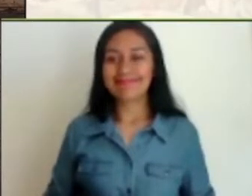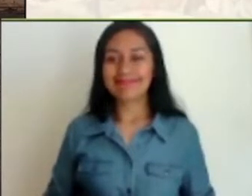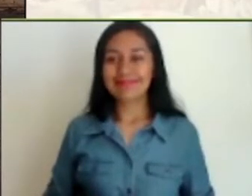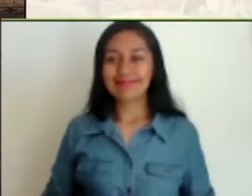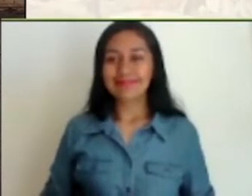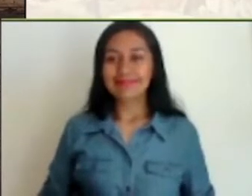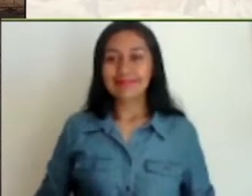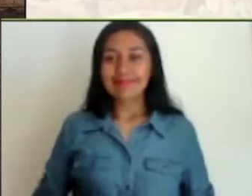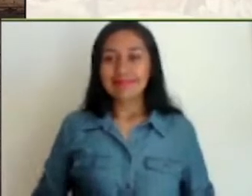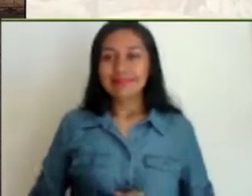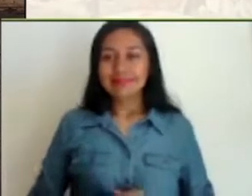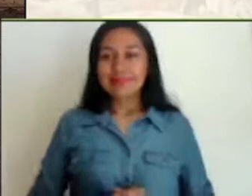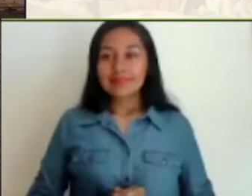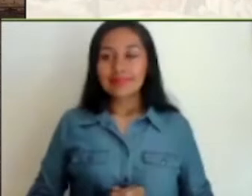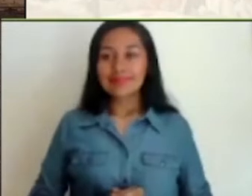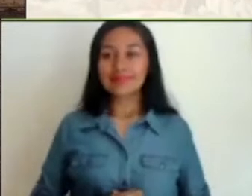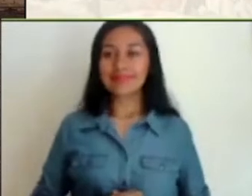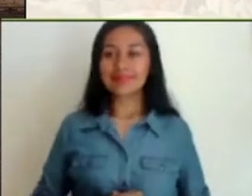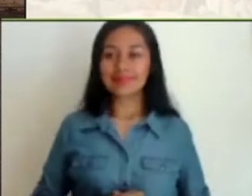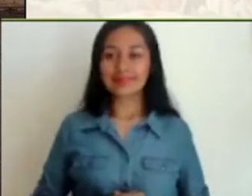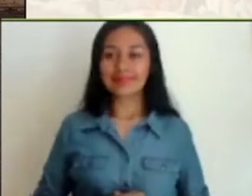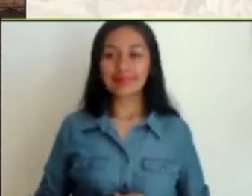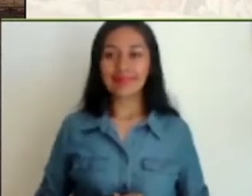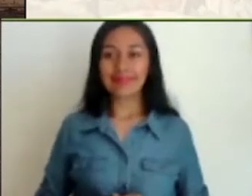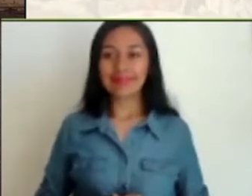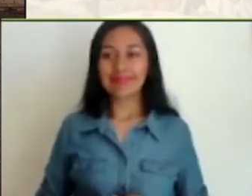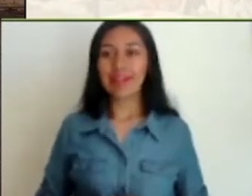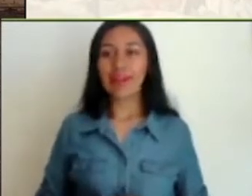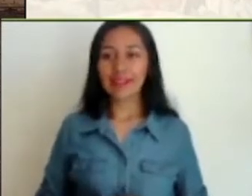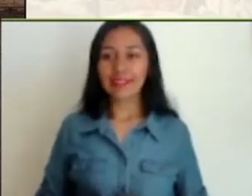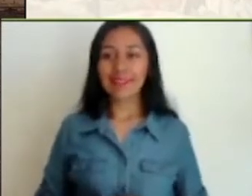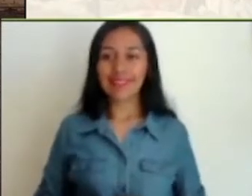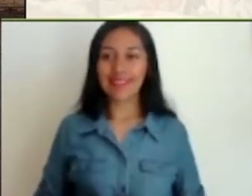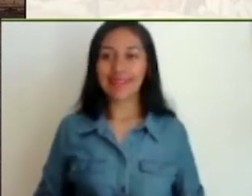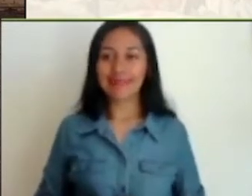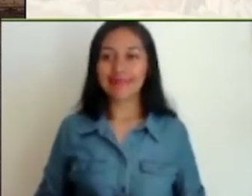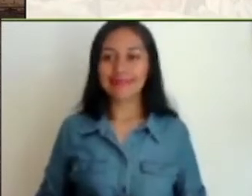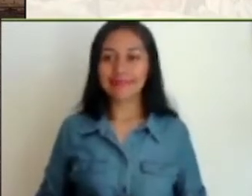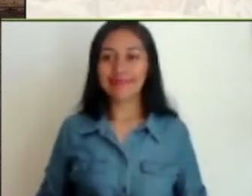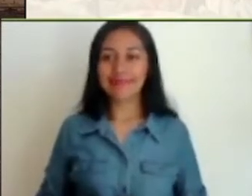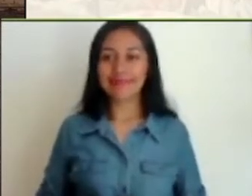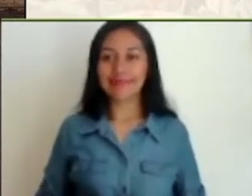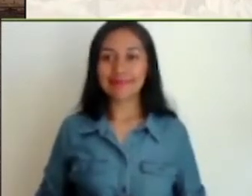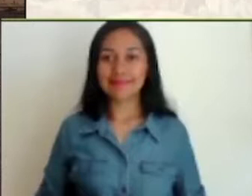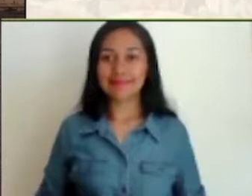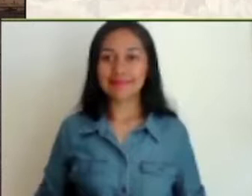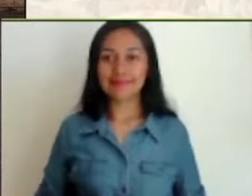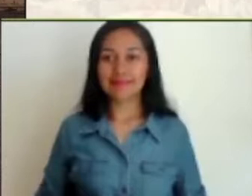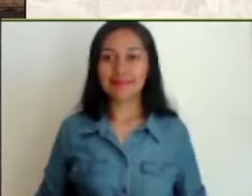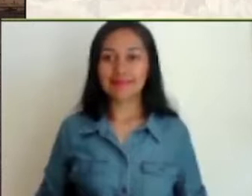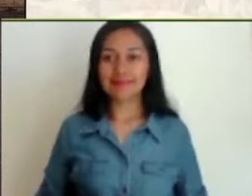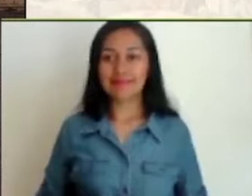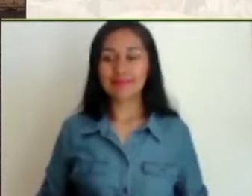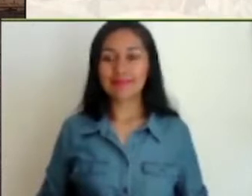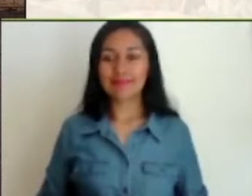termine veneto. In italiano si dice quarantina, corrispondente ai 40 giorni di contumacia necessari